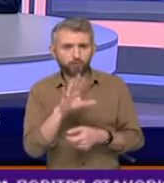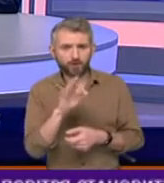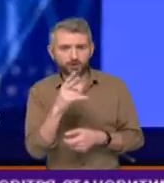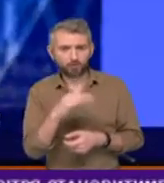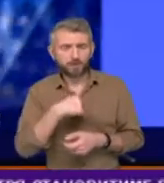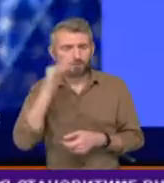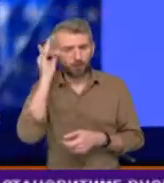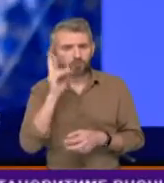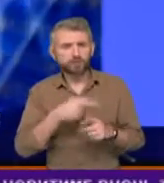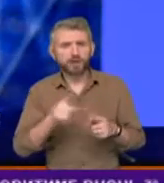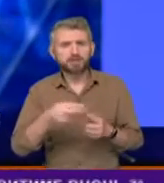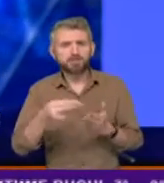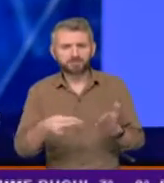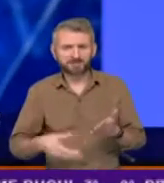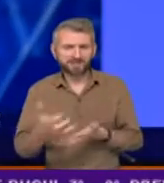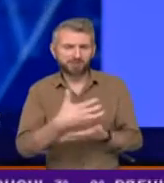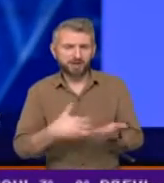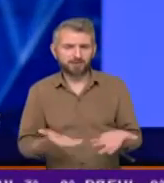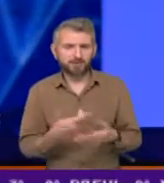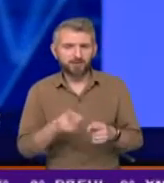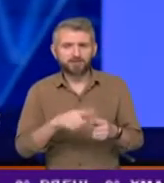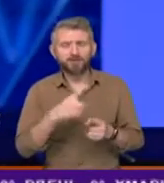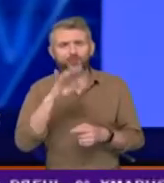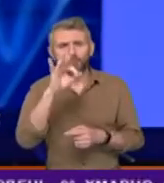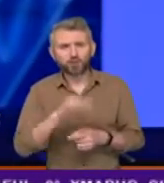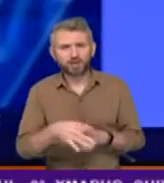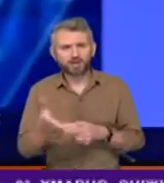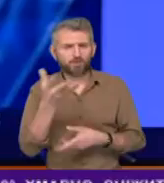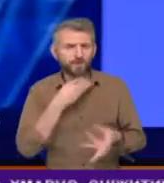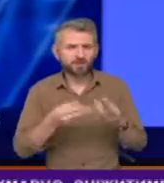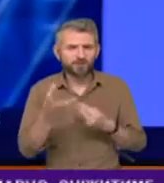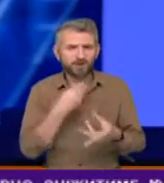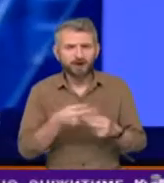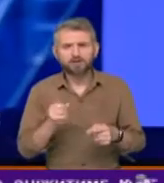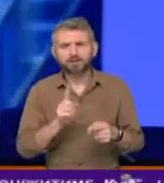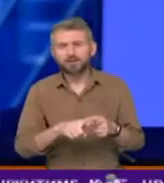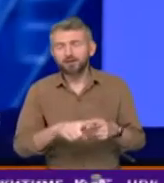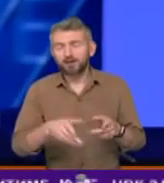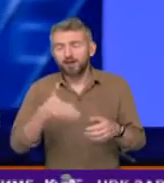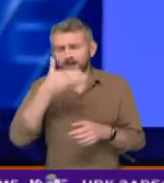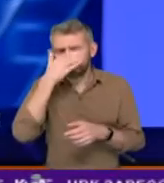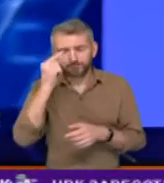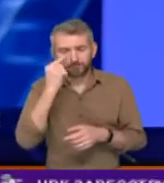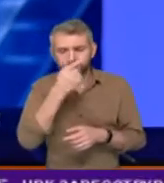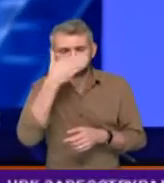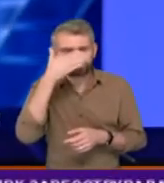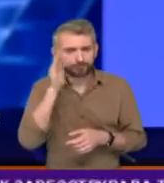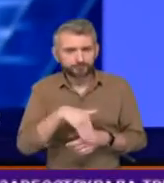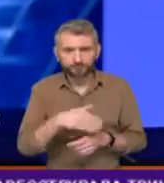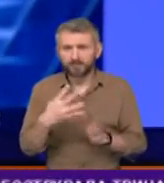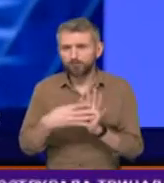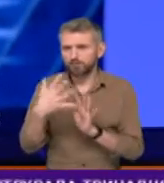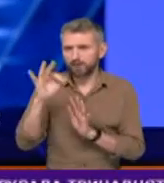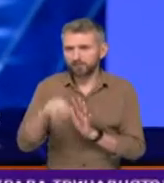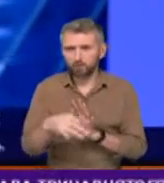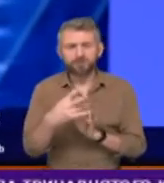просто пригадую, як ці підписи збиралися. Це 100% фальсифікат, і це ВК на це очі закривало. Не 100, на 95. Це... Давайте. Ну